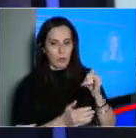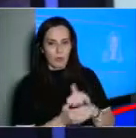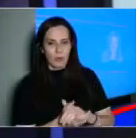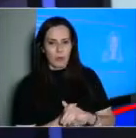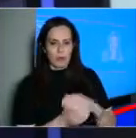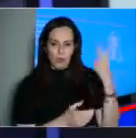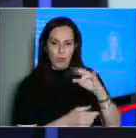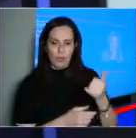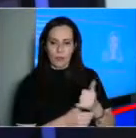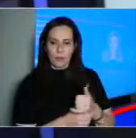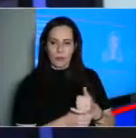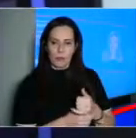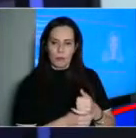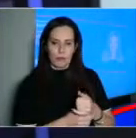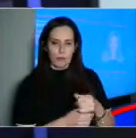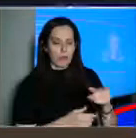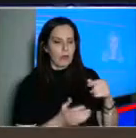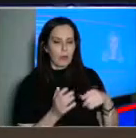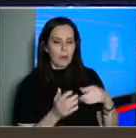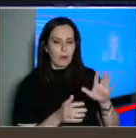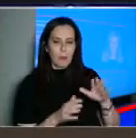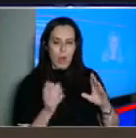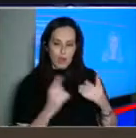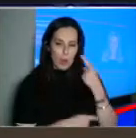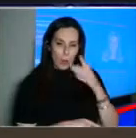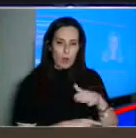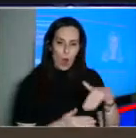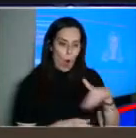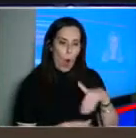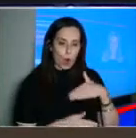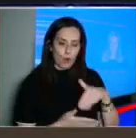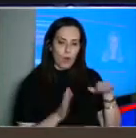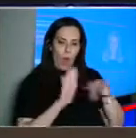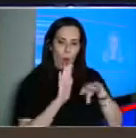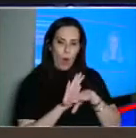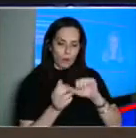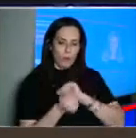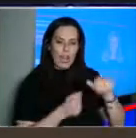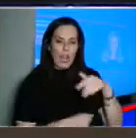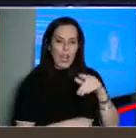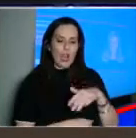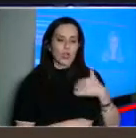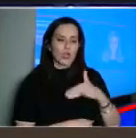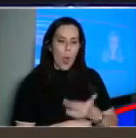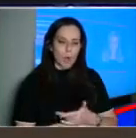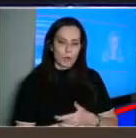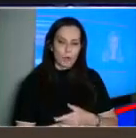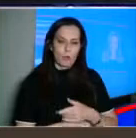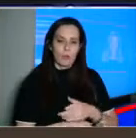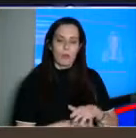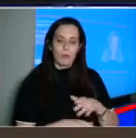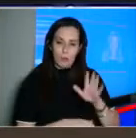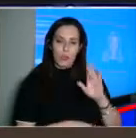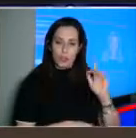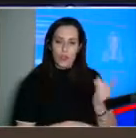מובן שכן. בקדנציה האחרונה, למשל, משהו בולט הוא החוק למיגור הזנות, שבעצם עבר בקואליציה רחבה